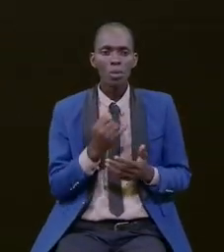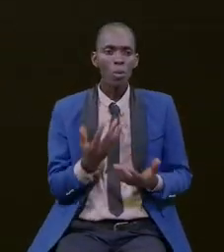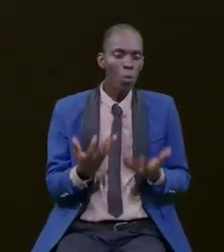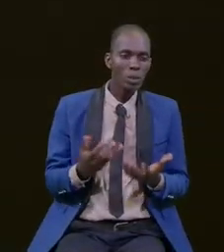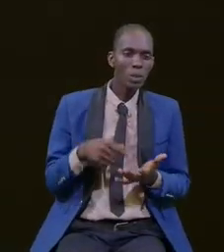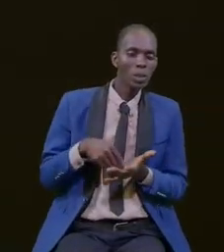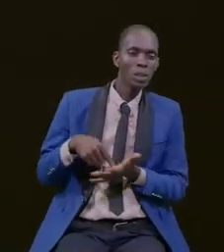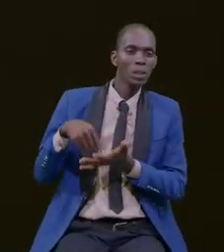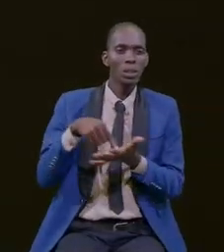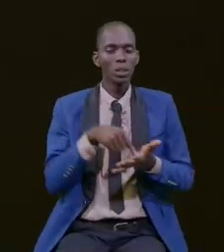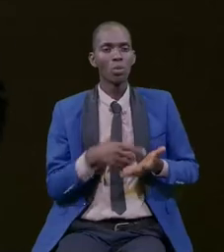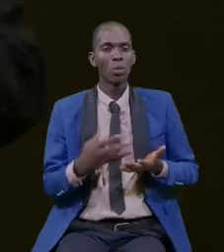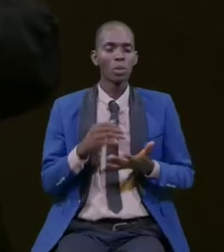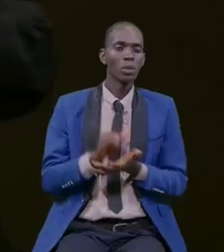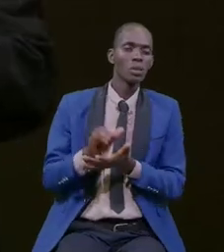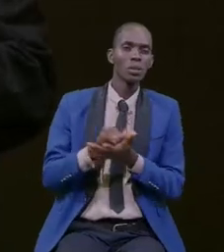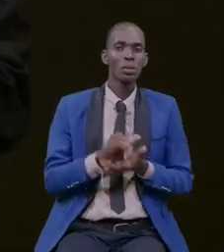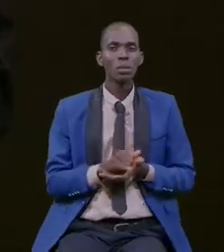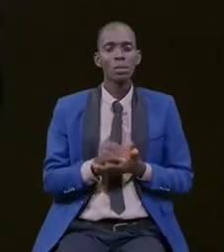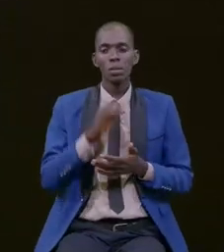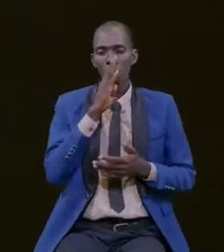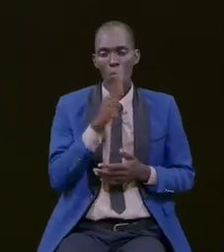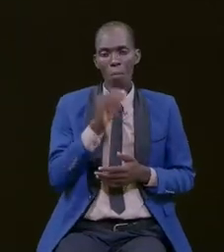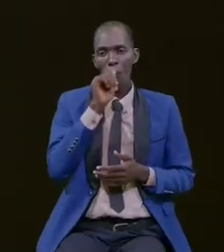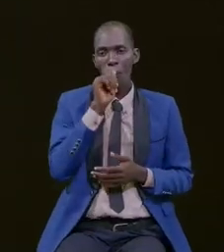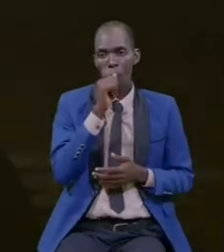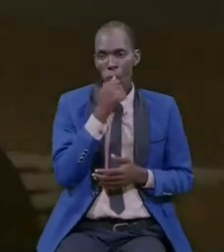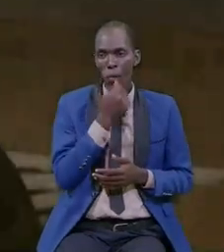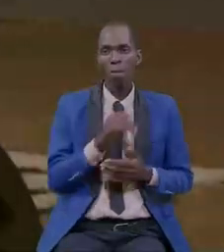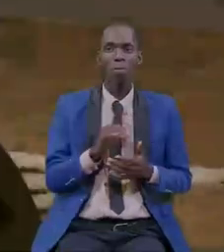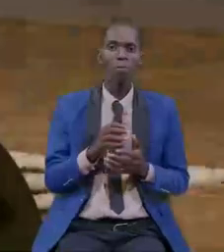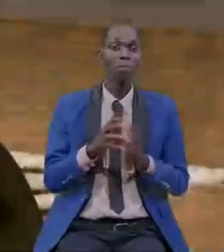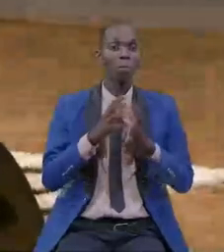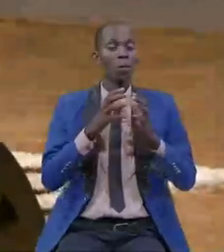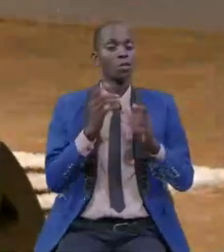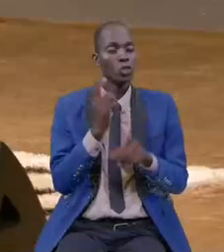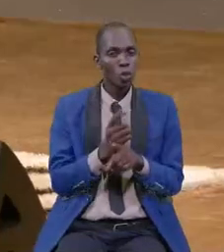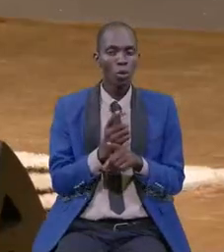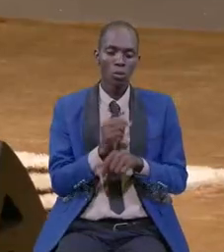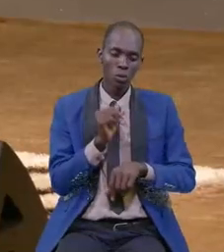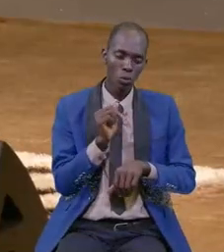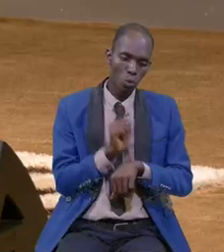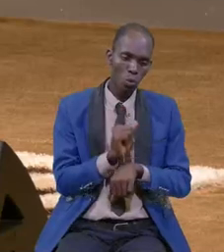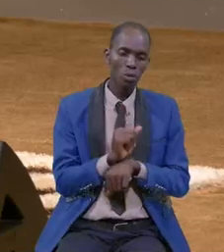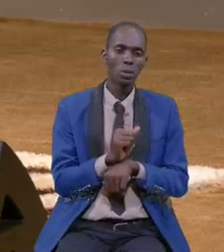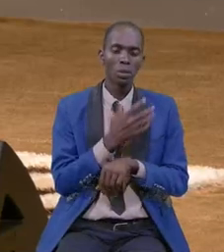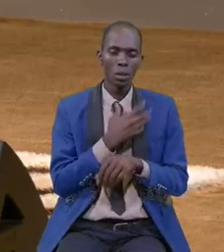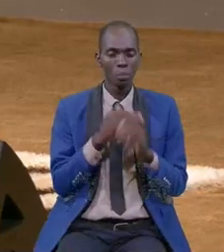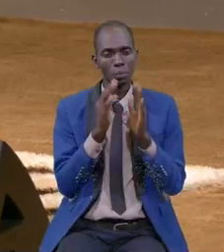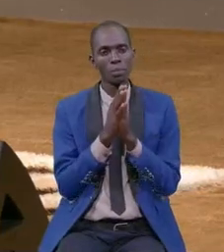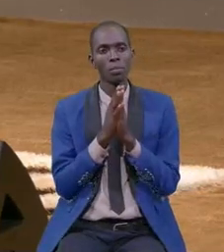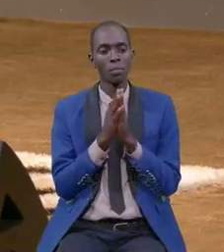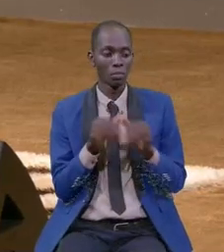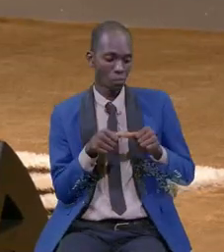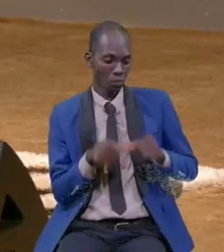ceci je veux ceci je veux cela sois calme sois calme veille prie travaille et prie sans